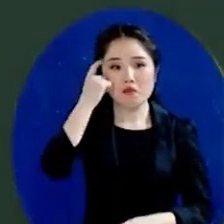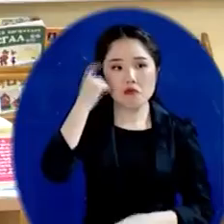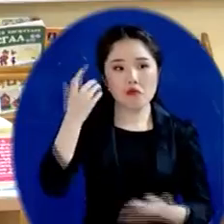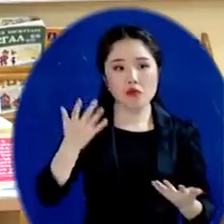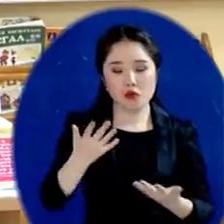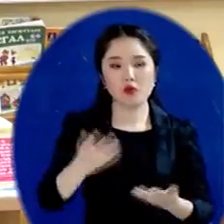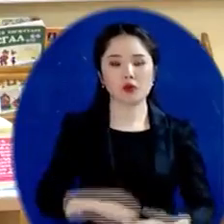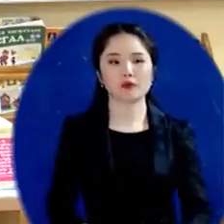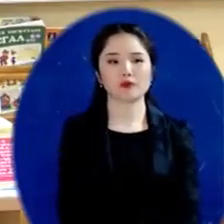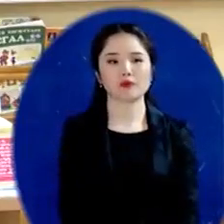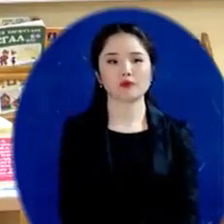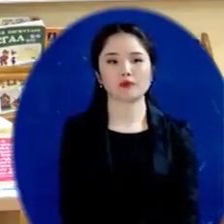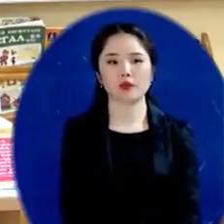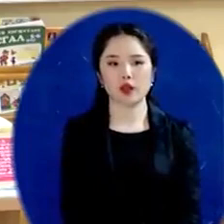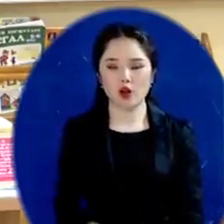мэдих